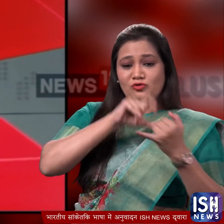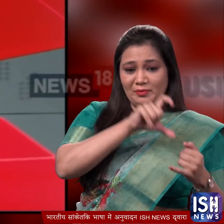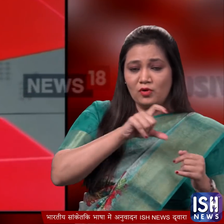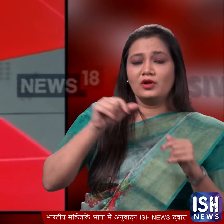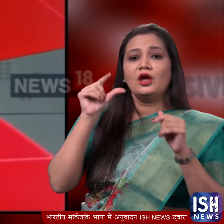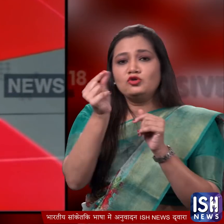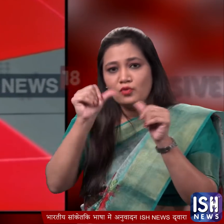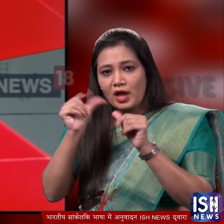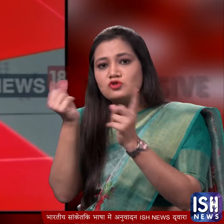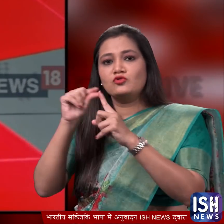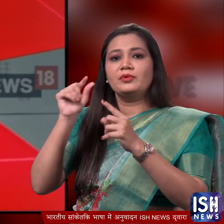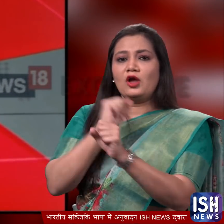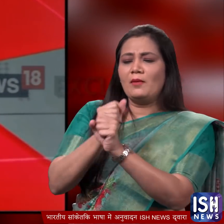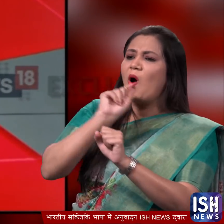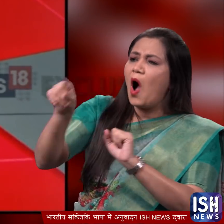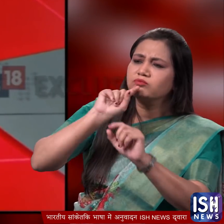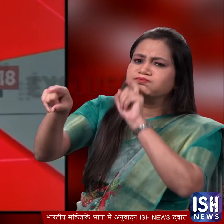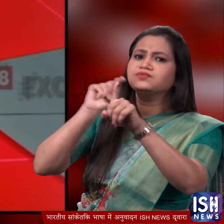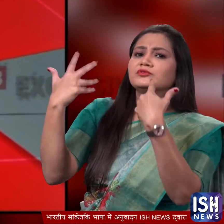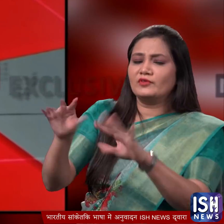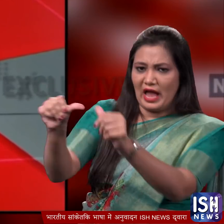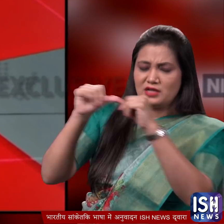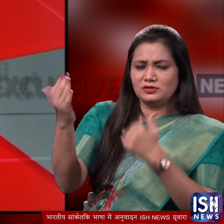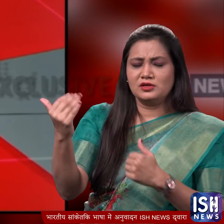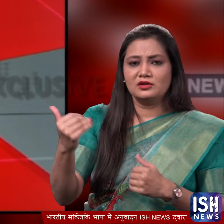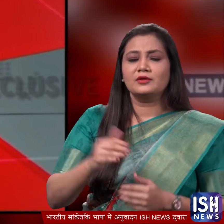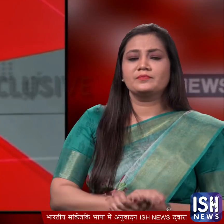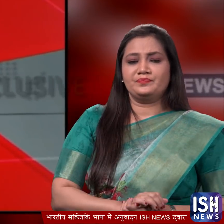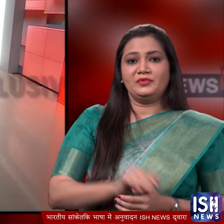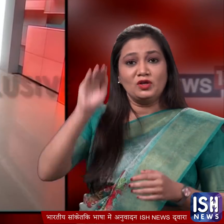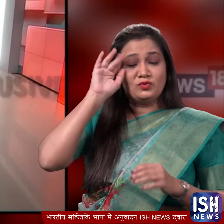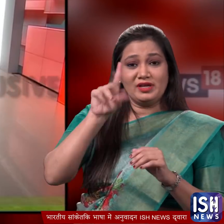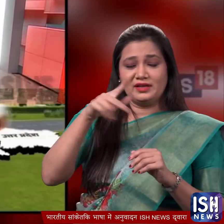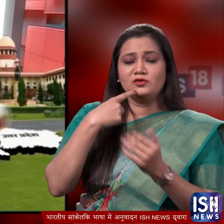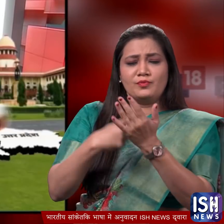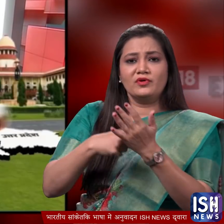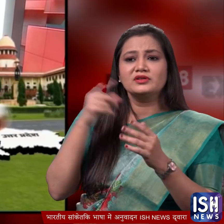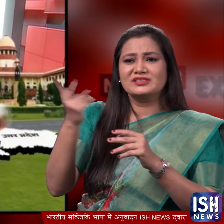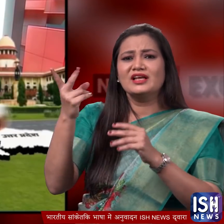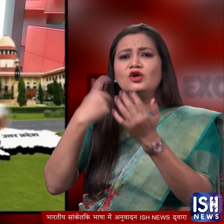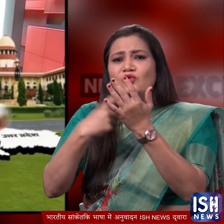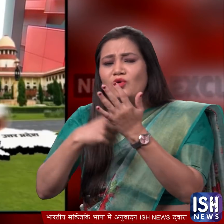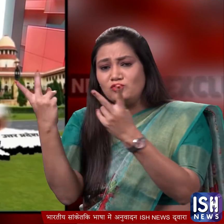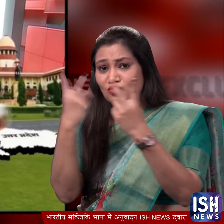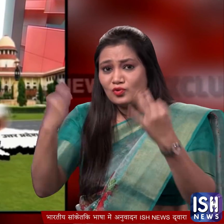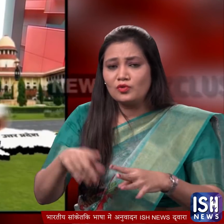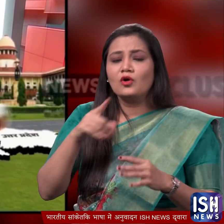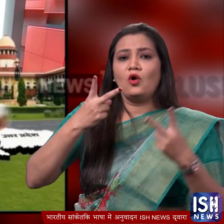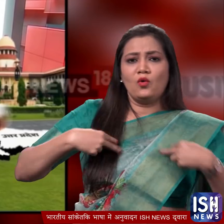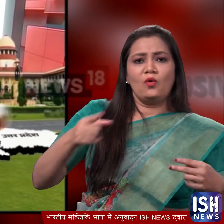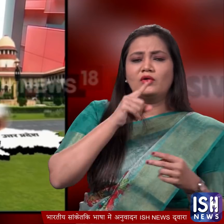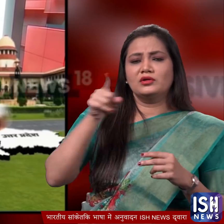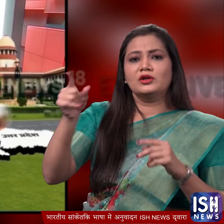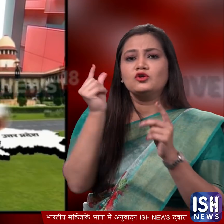ने उत्तराखंड और उत्तर प्रदेश सरकार से जवाब मांगा है। न्यूज़ 18 के एहतशाम खान की रिपोर्ट है कि इस कानून के खिलाफ दायर याचिकाओं पर सुनवाई करते